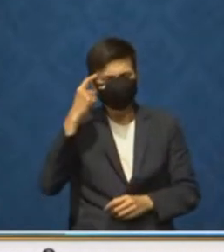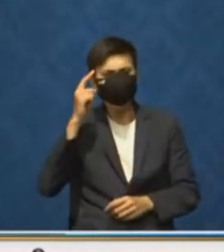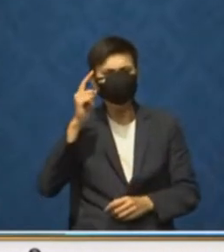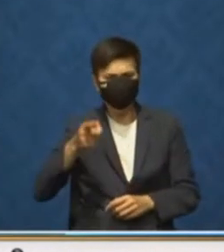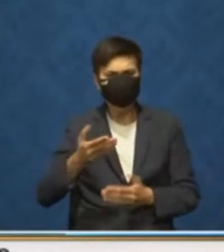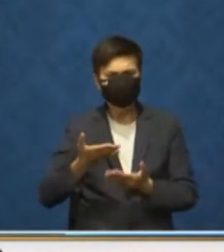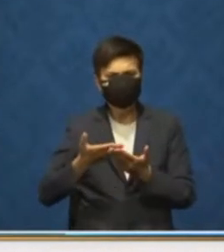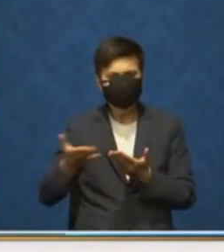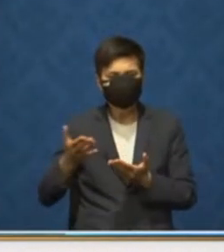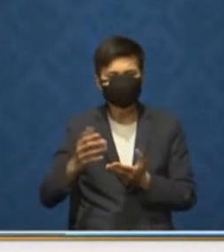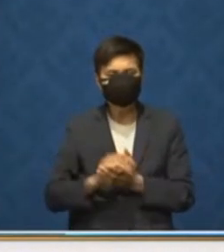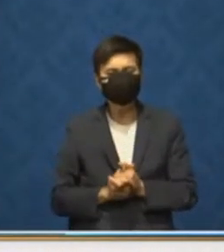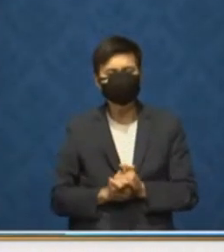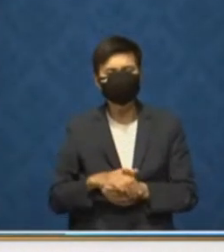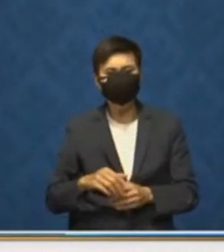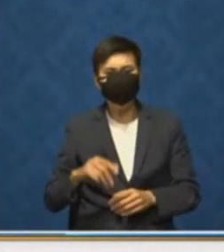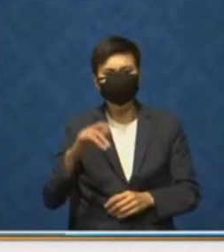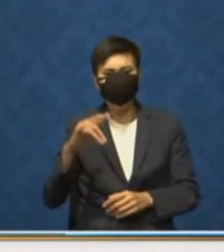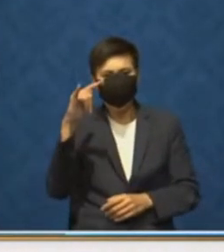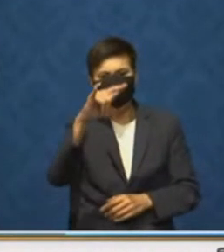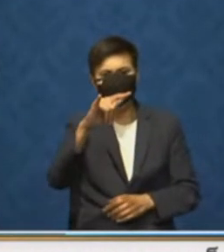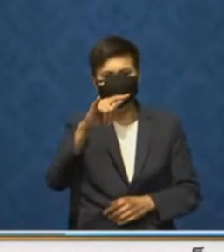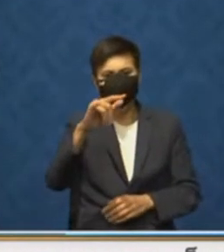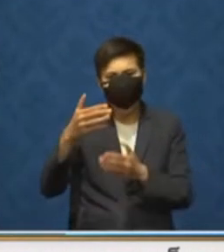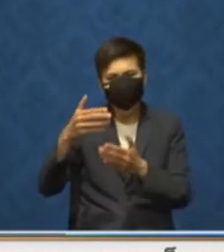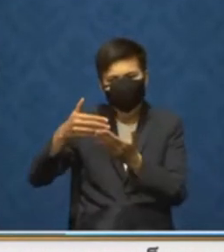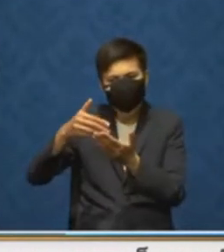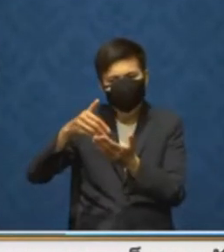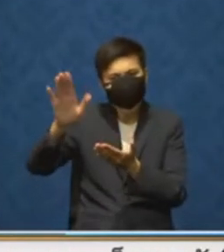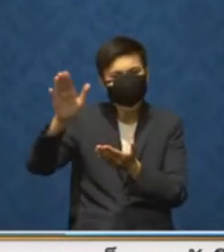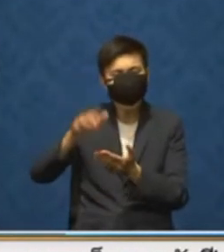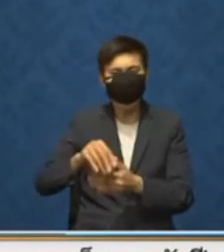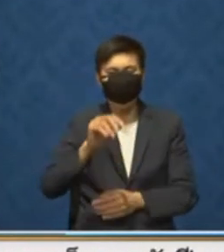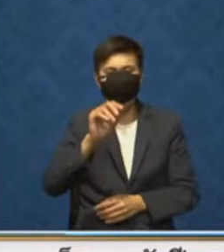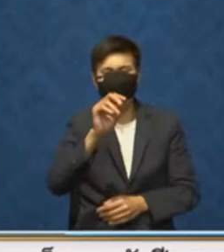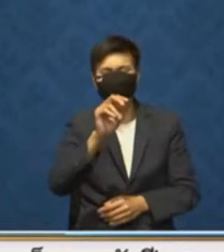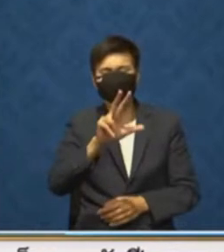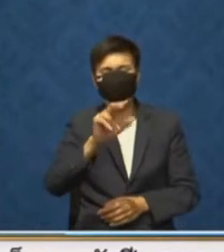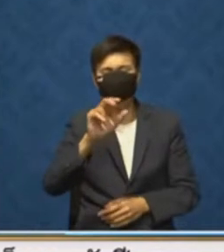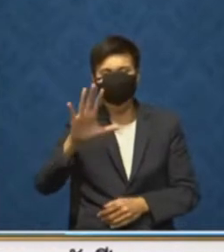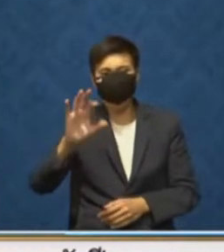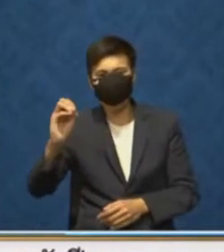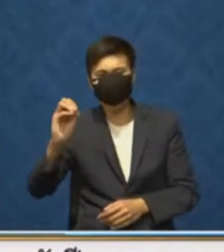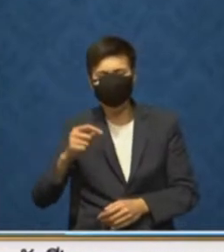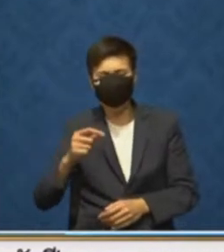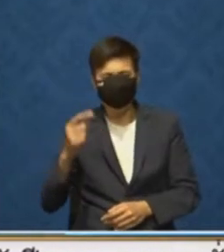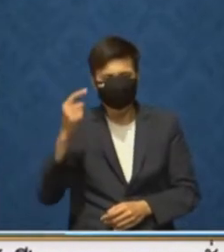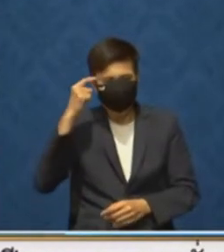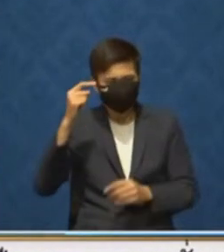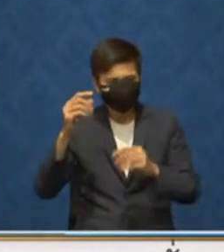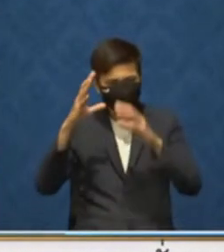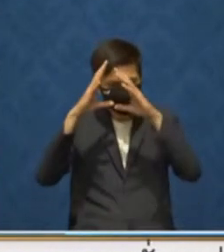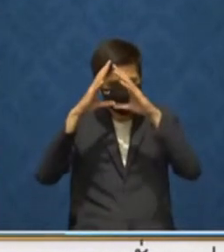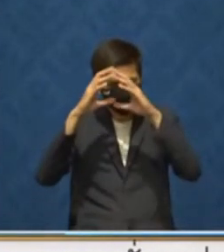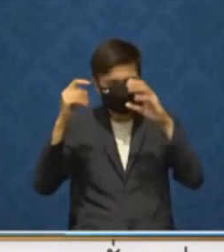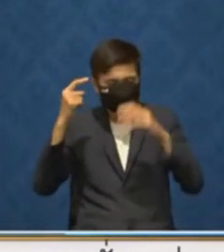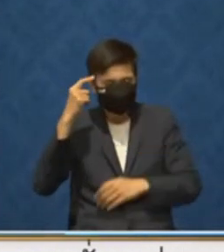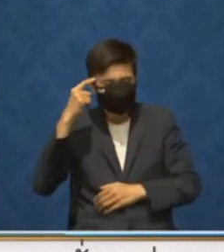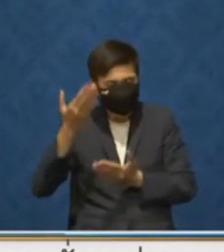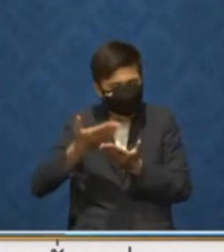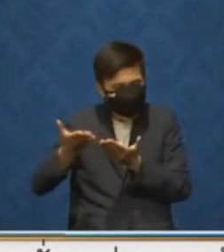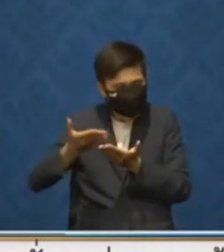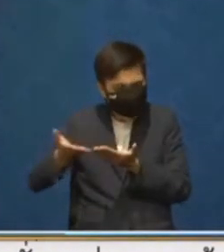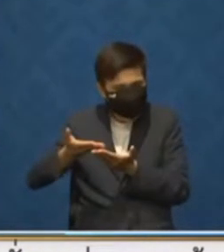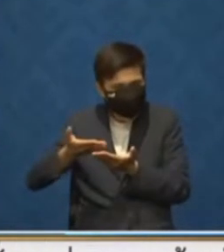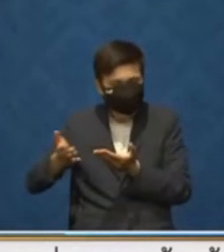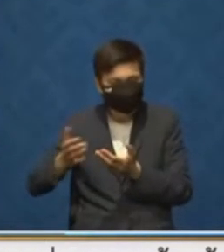Sสามารถอีกหนึ่งฝูงโอ้โหสมองมีซื่อๆนะครับมันไม่ได้ถึงคำหนึ่ง